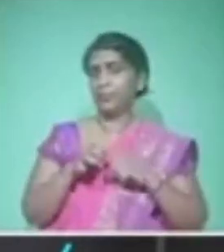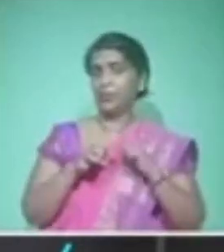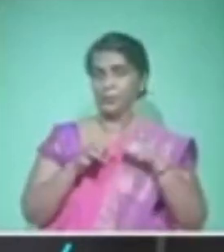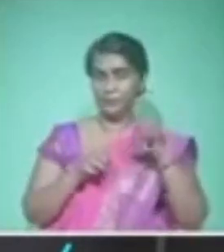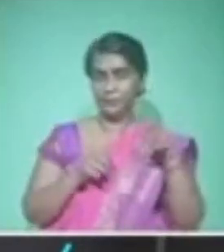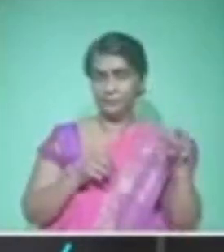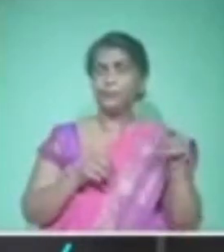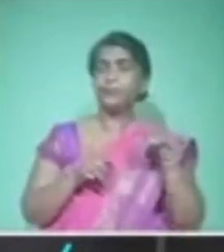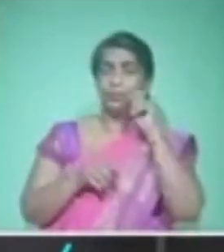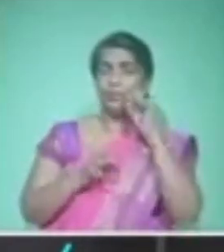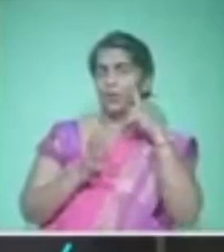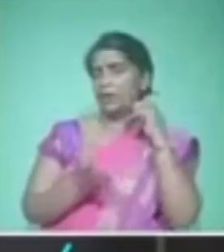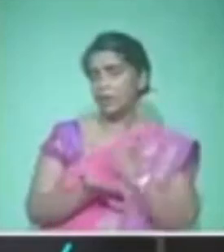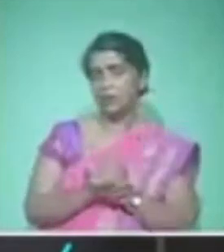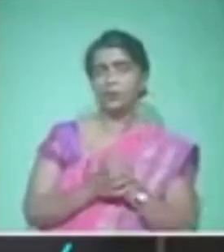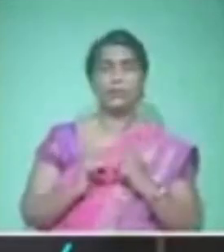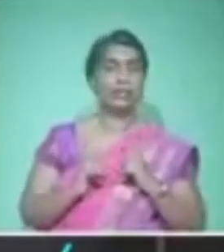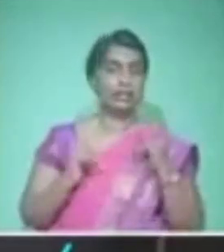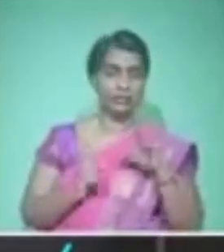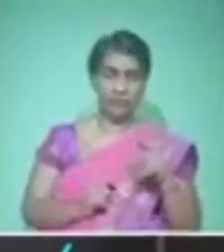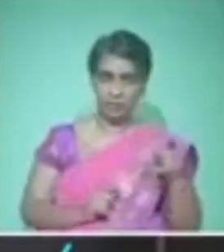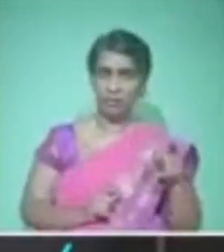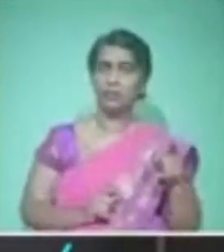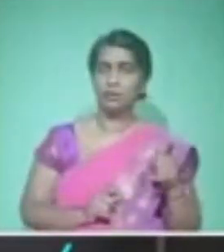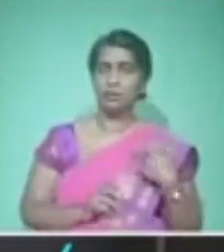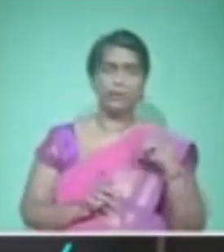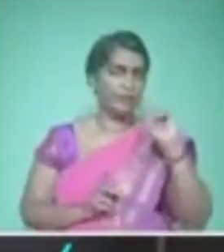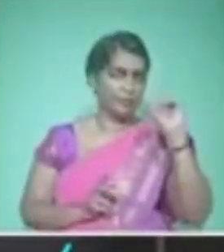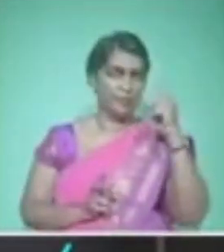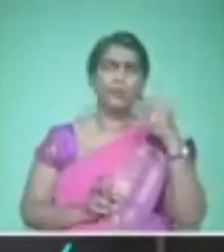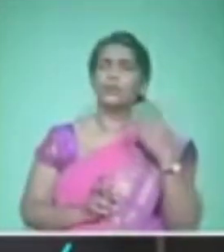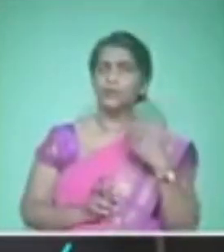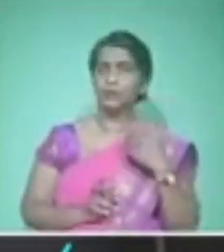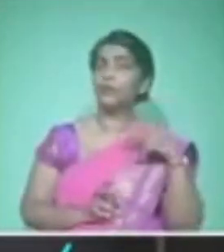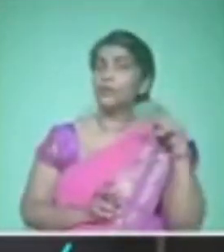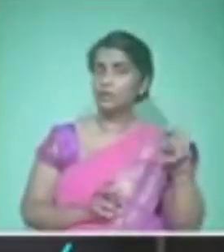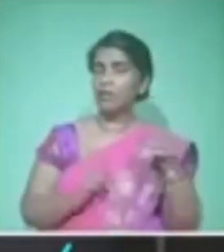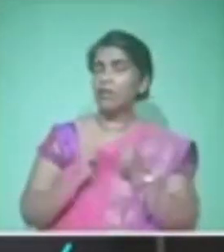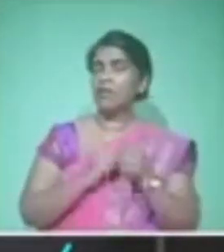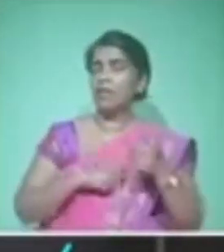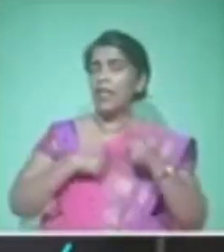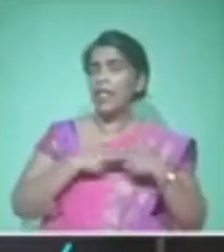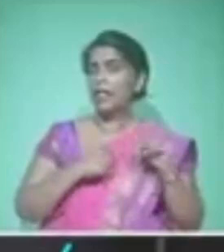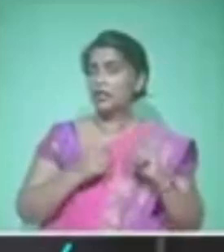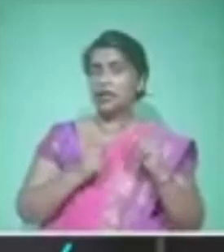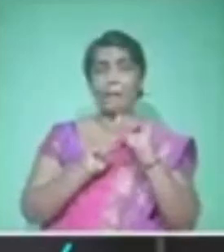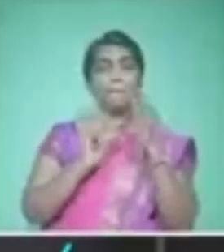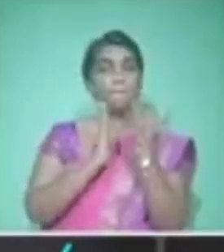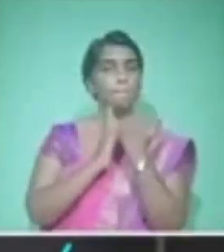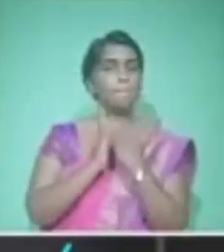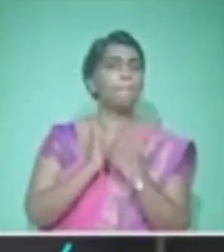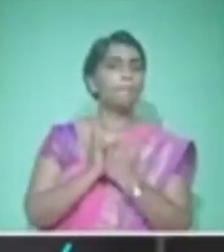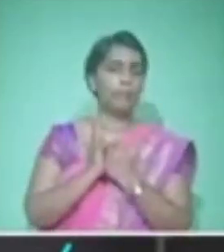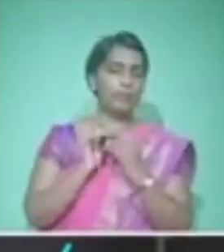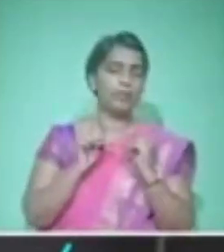ඒකයි. මොකද මිනිස්සු බොහොම අමාරුවෙන් ජීවත් වෙන්නේ. දැන් ඉස්සලාම මේකට මොකද්ද මේක හේතුව? ප්‍රතිපත්ති බිල පෙදවලම